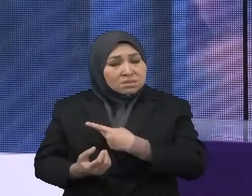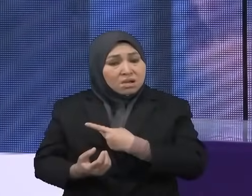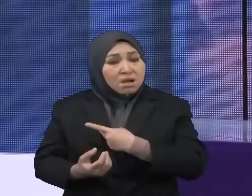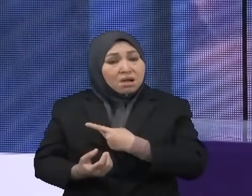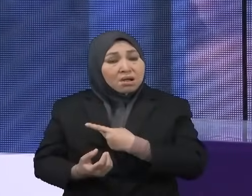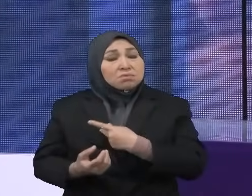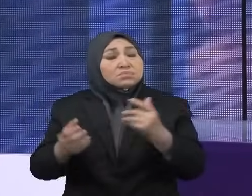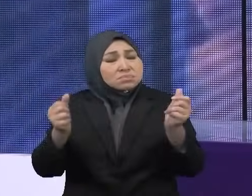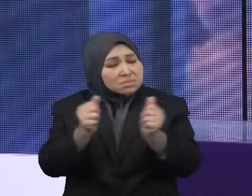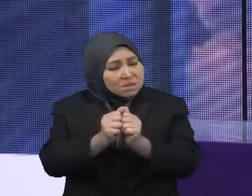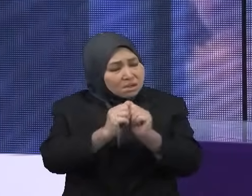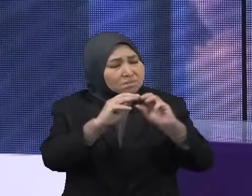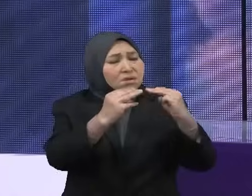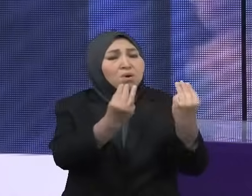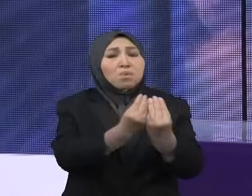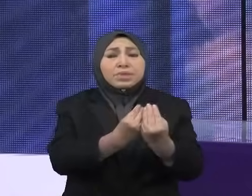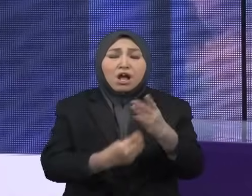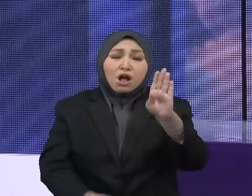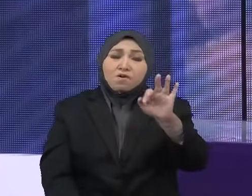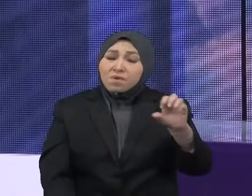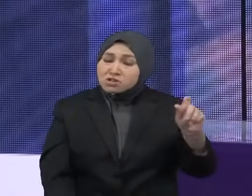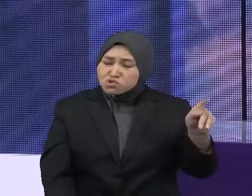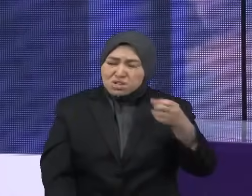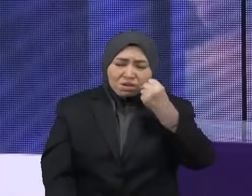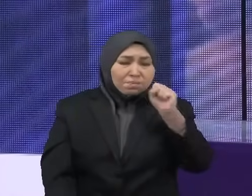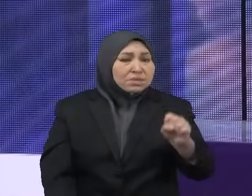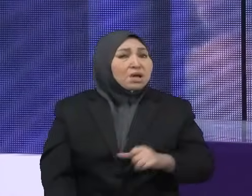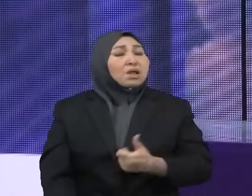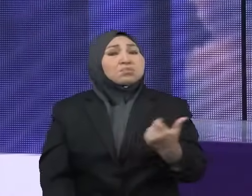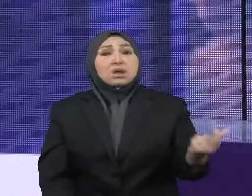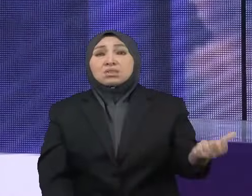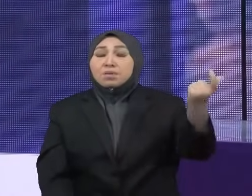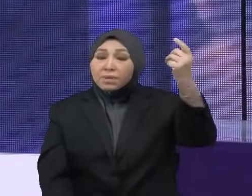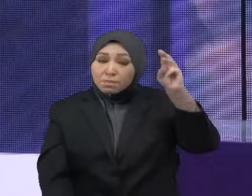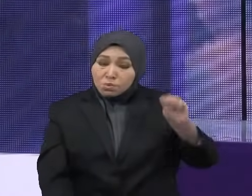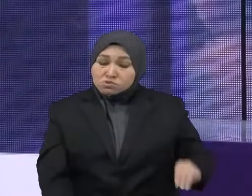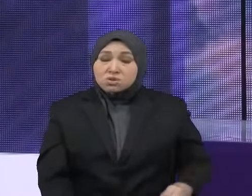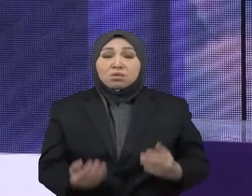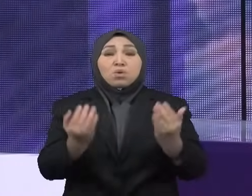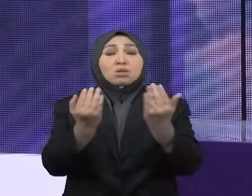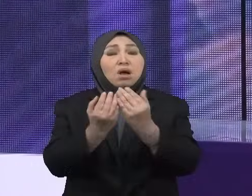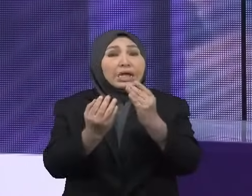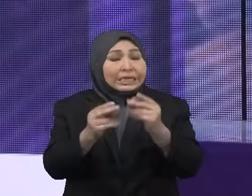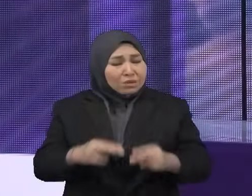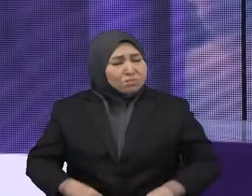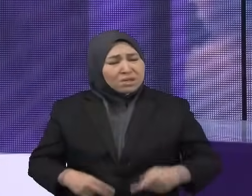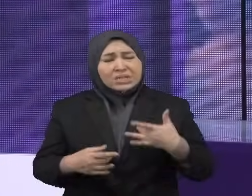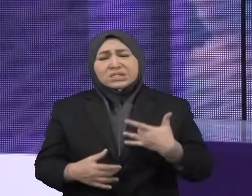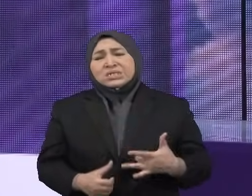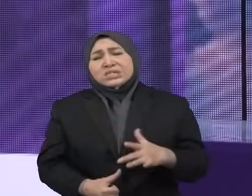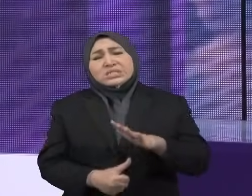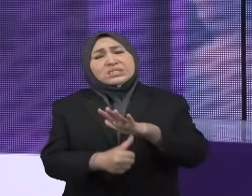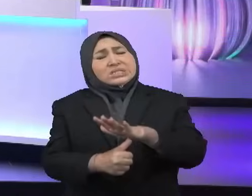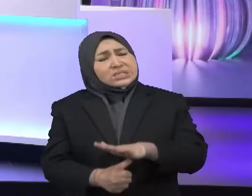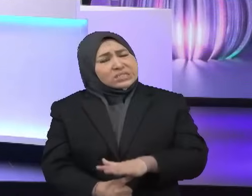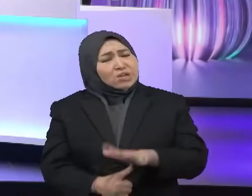bai wa bainana wa bainal qaumil fasiqin. Bila Nabi Musa berdoa begini Ustaz, ya, dia dalam hidup ni kalau orang tu dah rasa perit sangat,